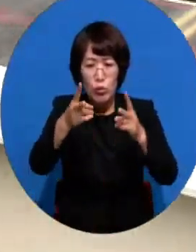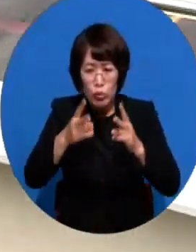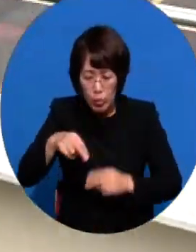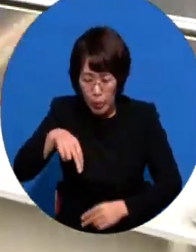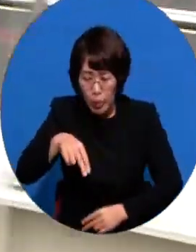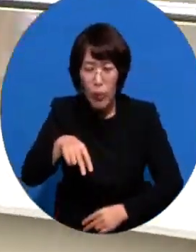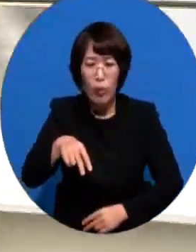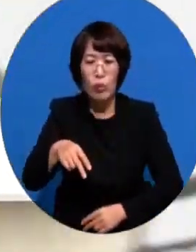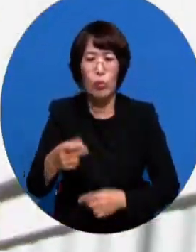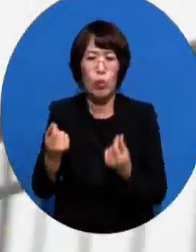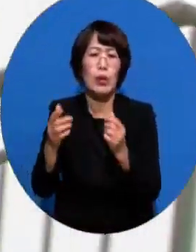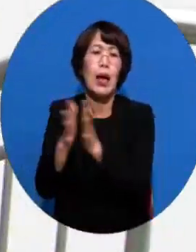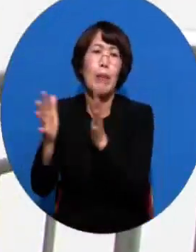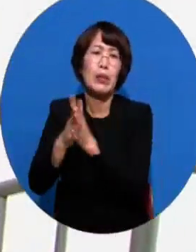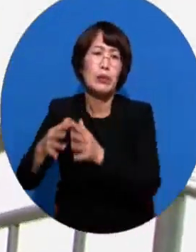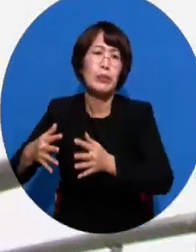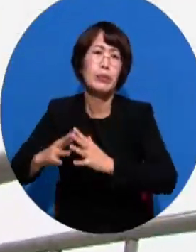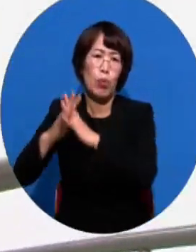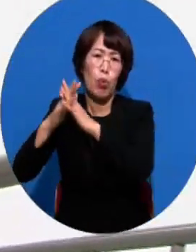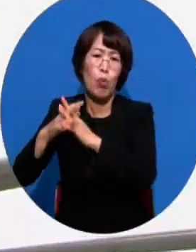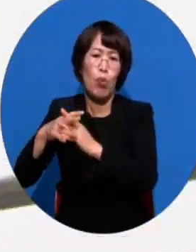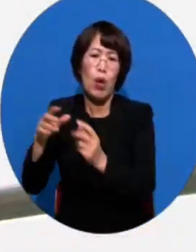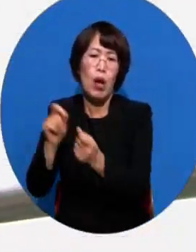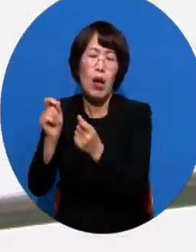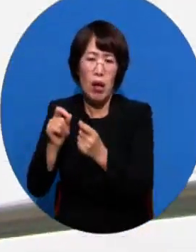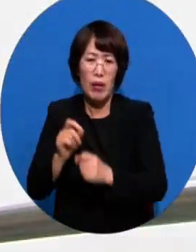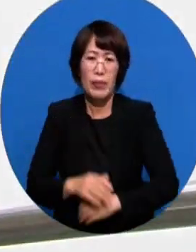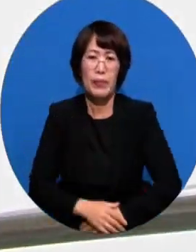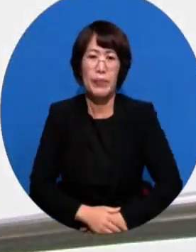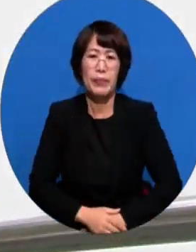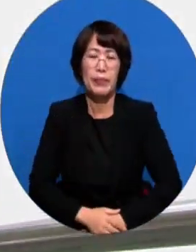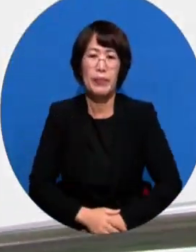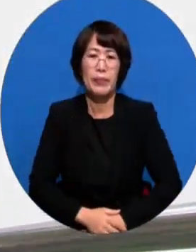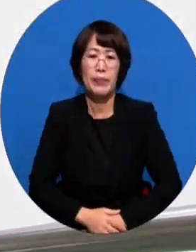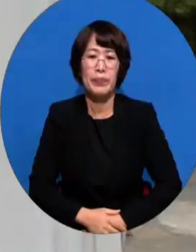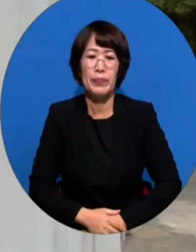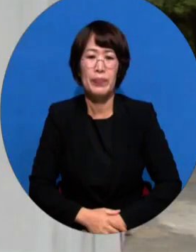향하는 길마저 아파트 신축 공사 현장 가벽과 맞닿아 있습니다.